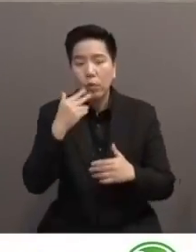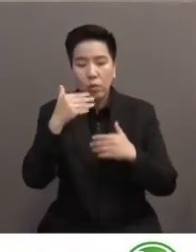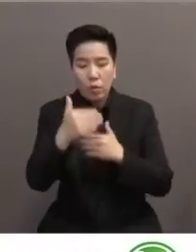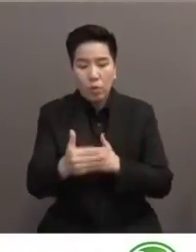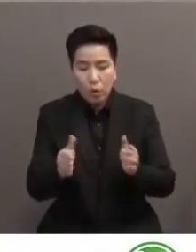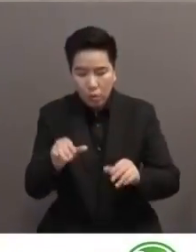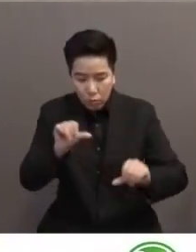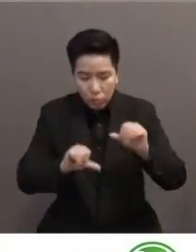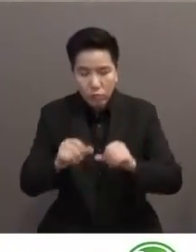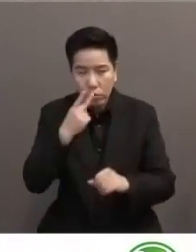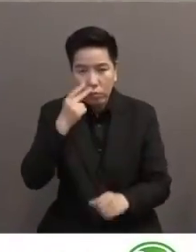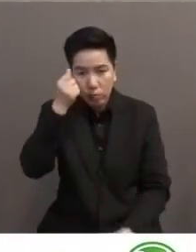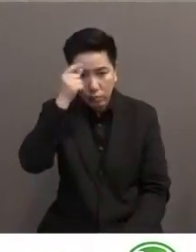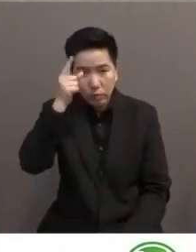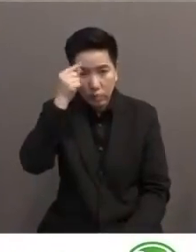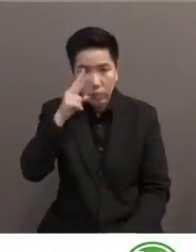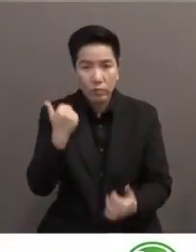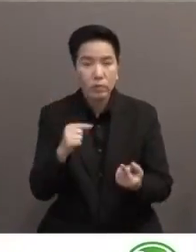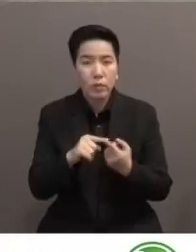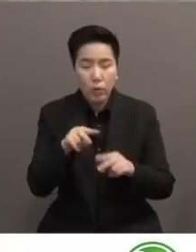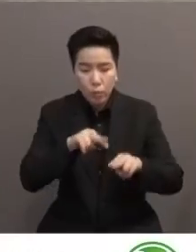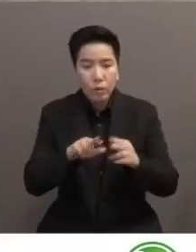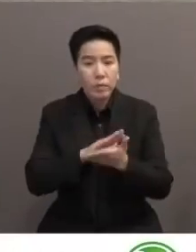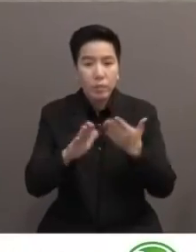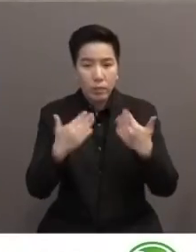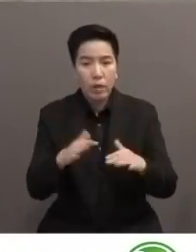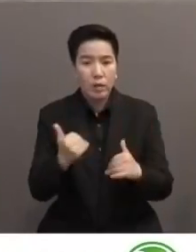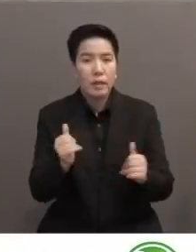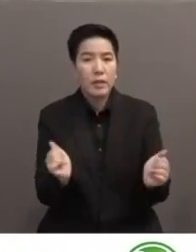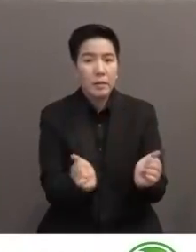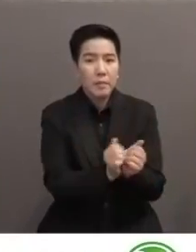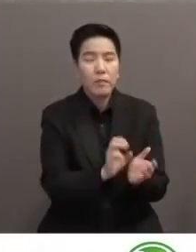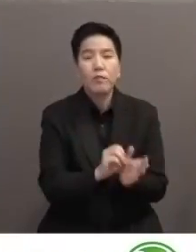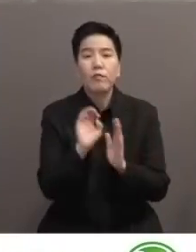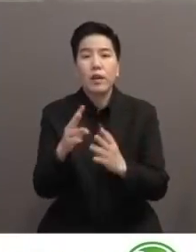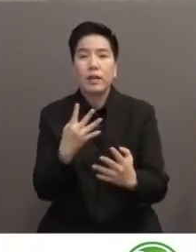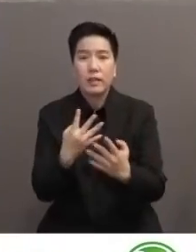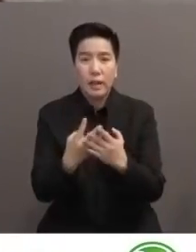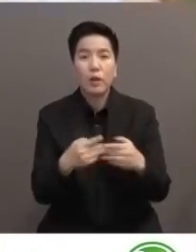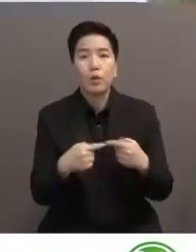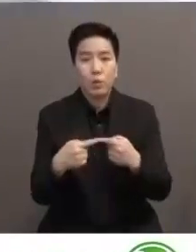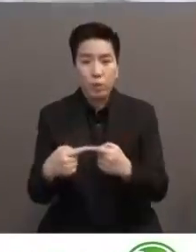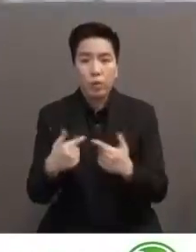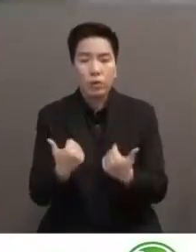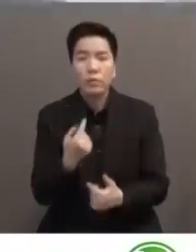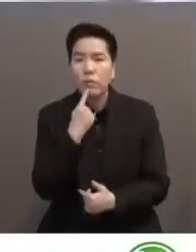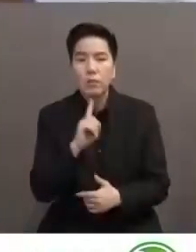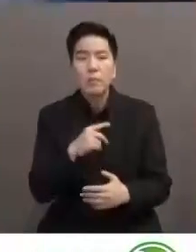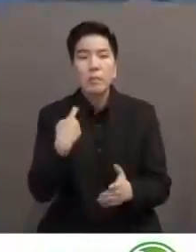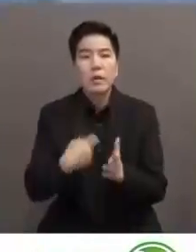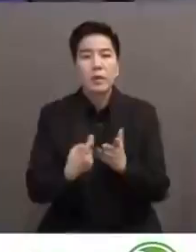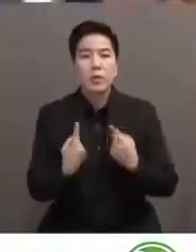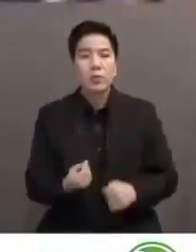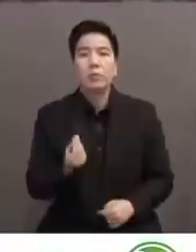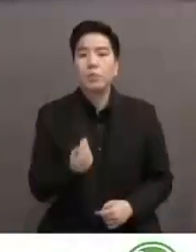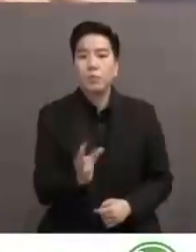การอีก2วันค่ะหลังจากสอบปากคำเรียบร้อยนะคะจะควบคุมตัวไปขออำนาจศาลฝากขังต่อไปเบื้องต้นคัดค้านประกันตัวนะคะ